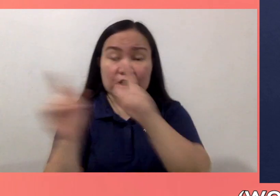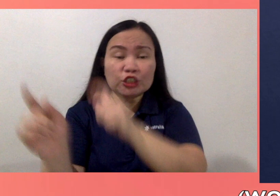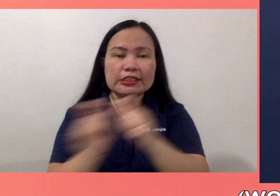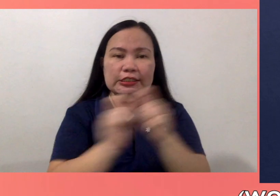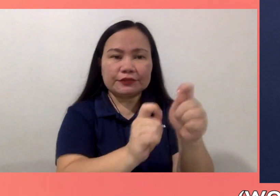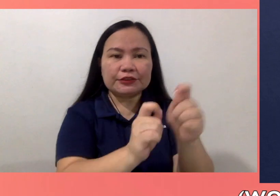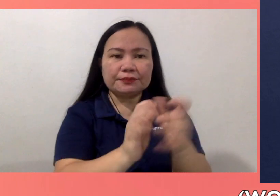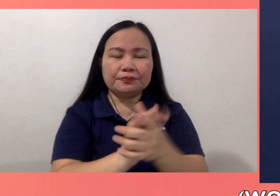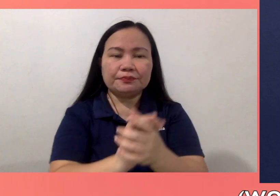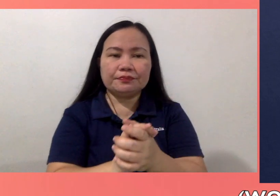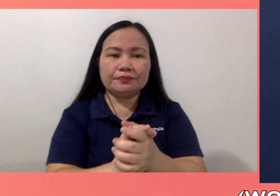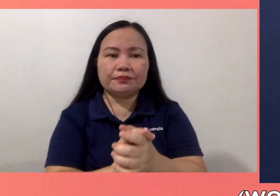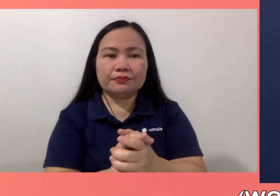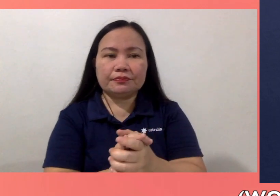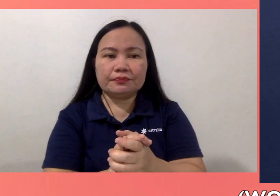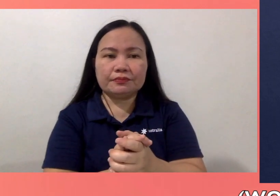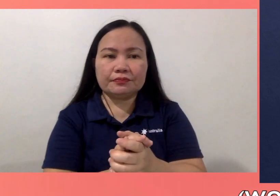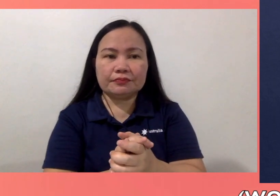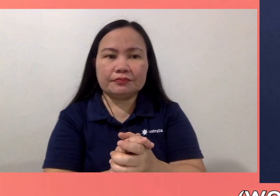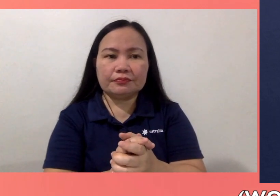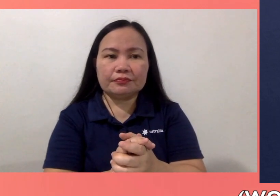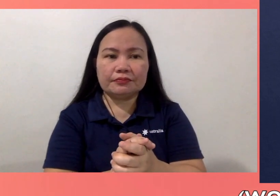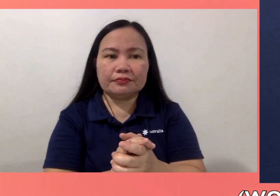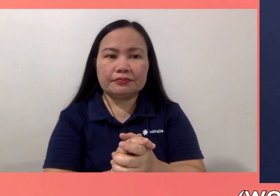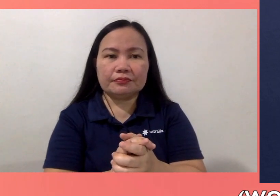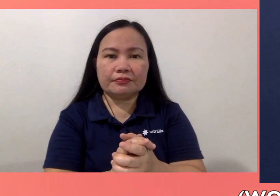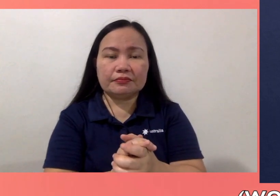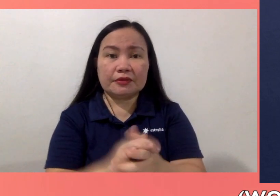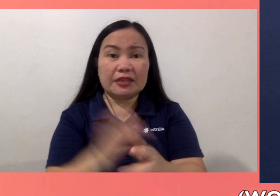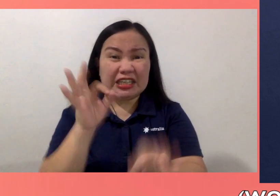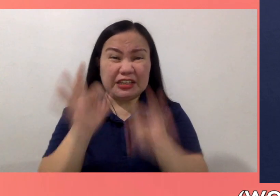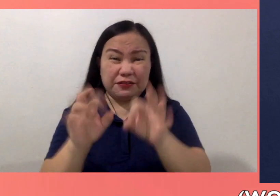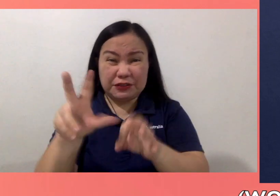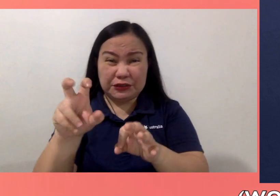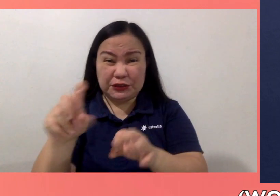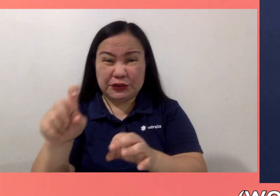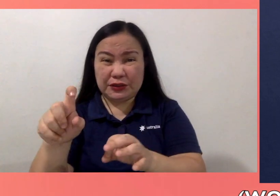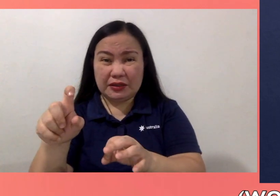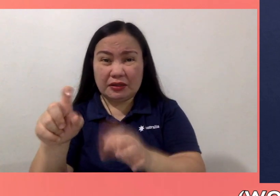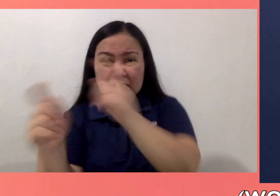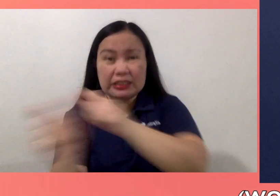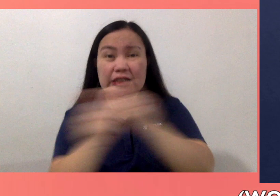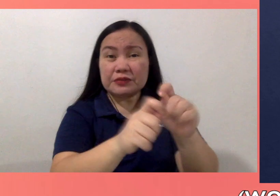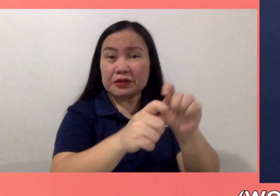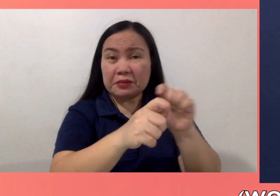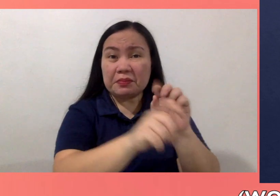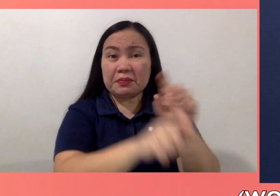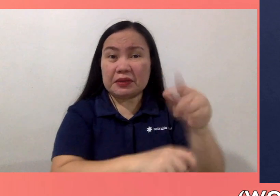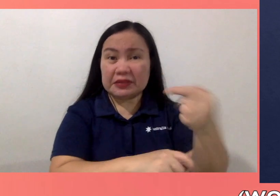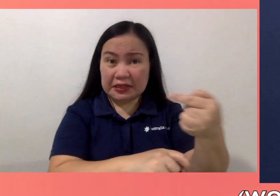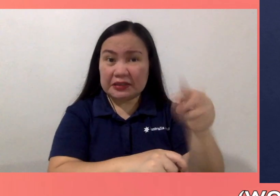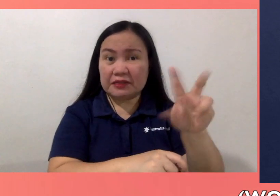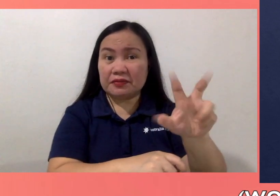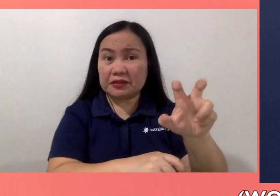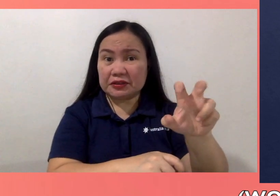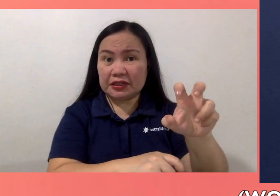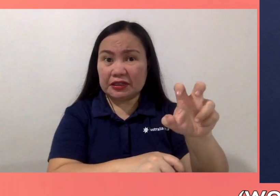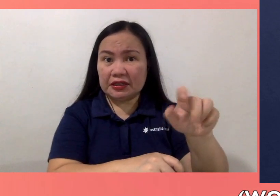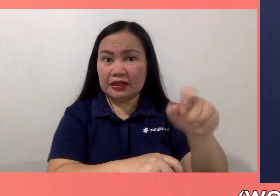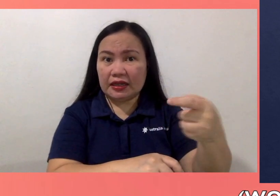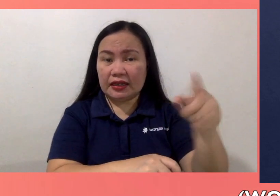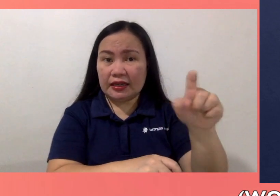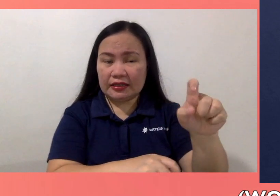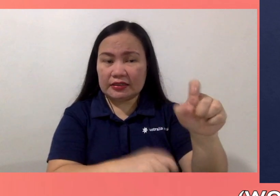No? Kasi kung si 13x nilipat mo doon, magne-negative x, naging negative pa yung x mo. No? So,